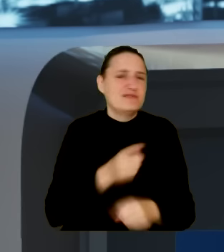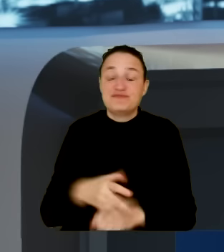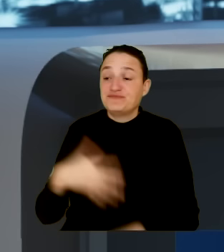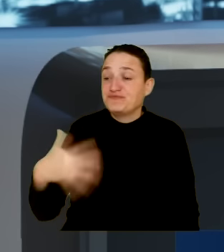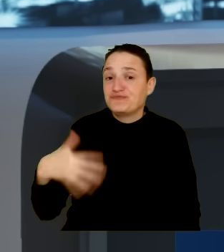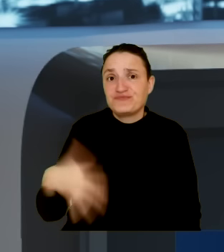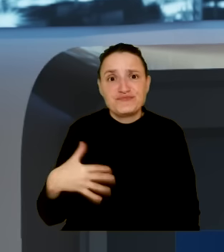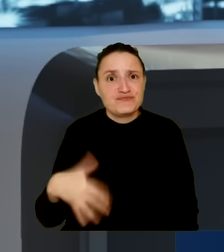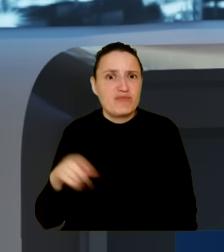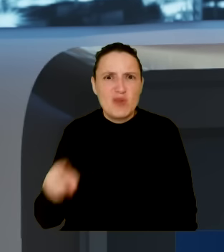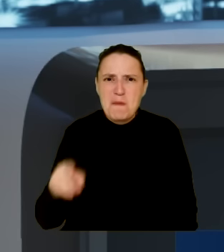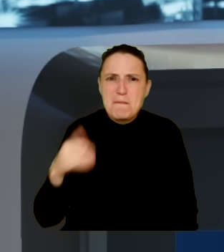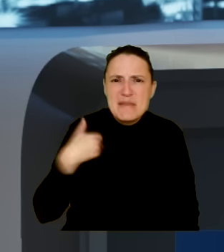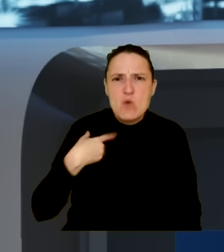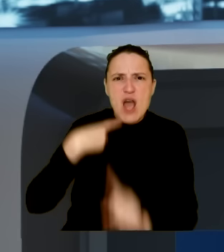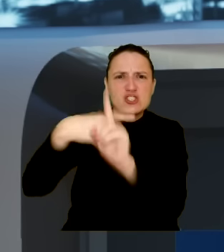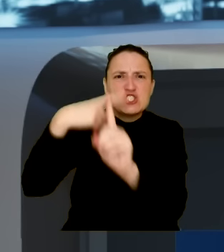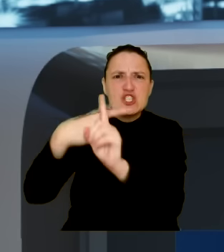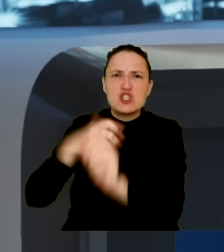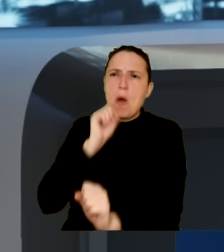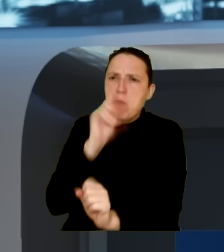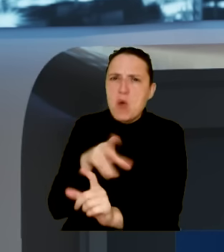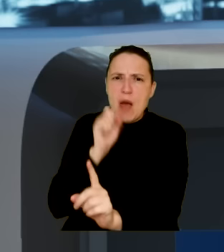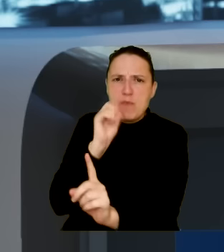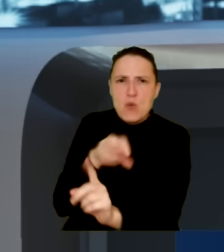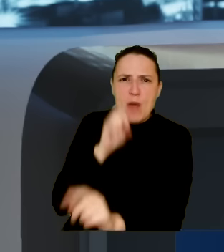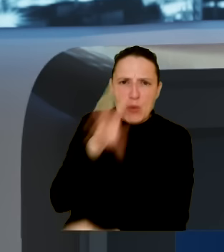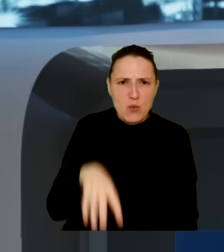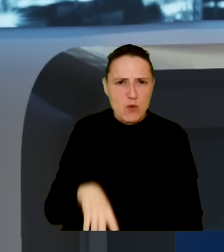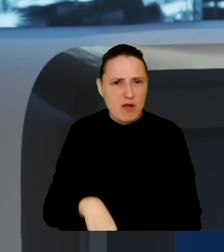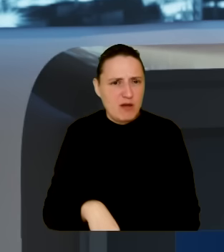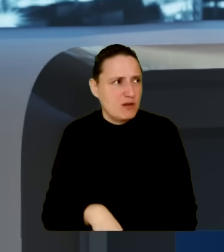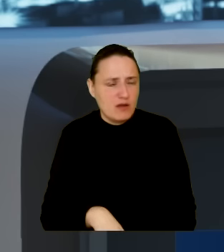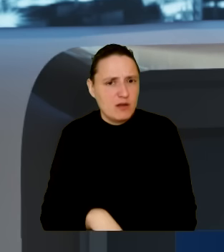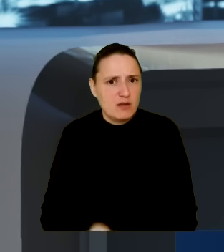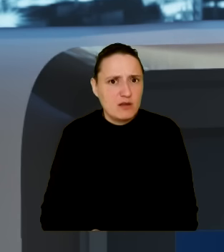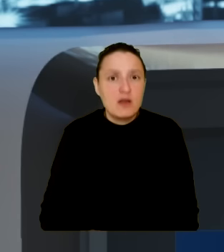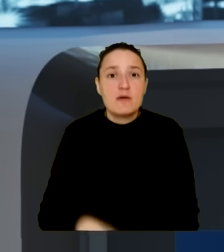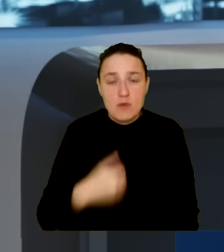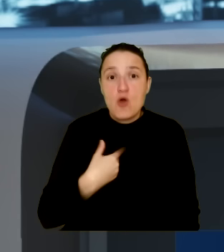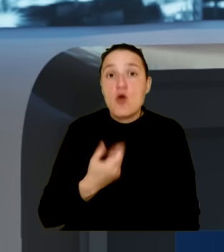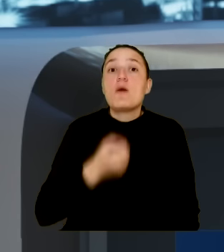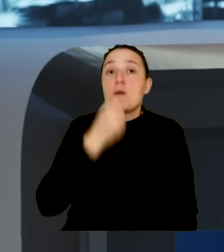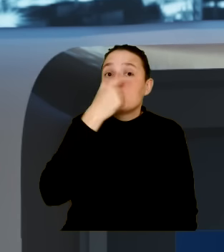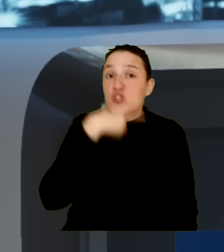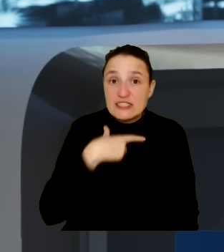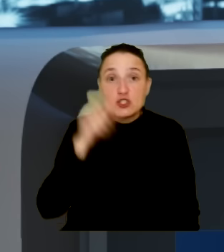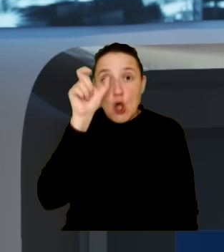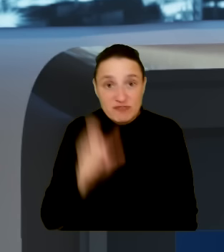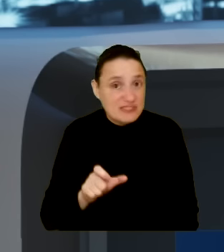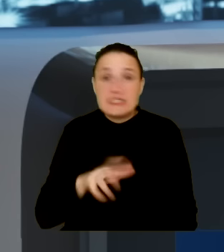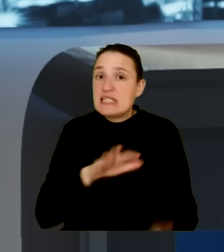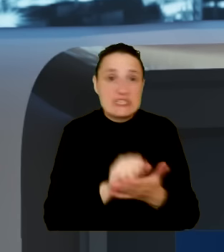powiem, pluła na krzyż. No bo oczywiście pan Trzaskowski, zamiast się zająć Pogorzelcami,